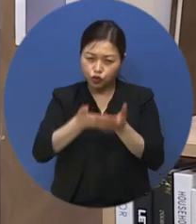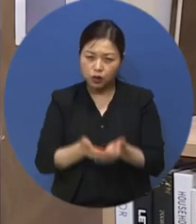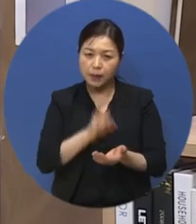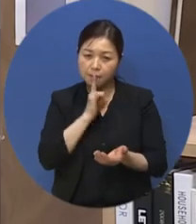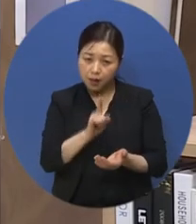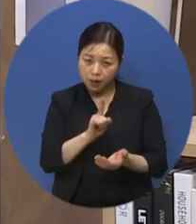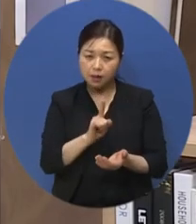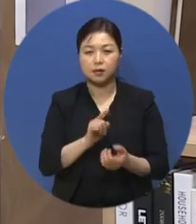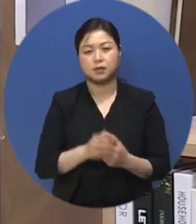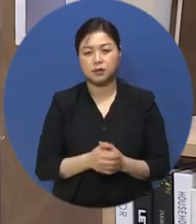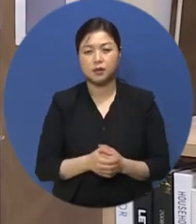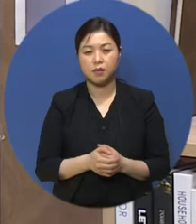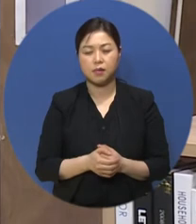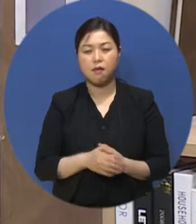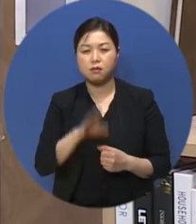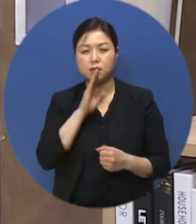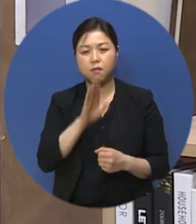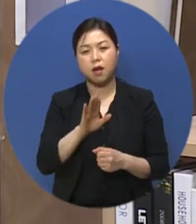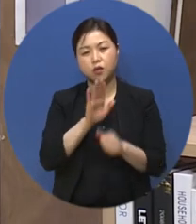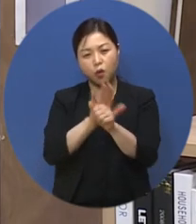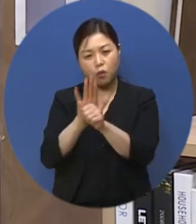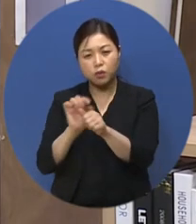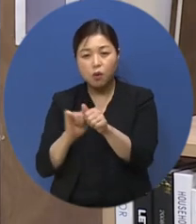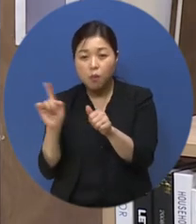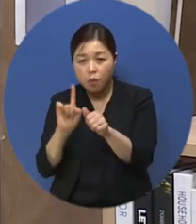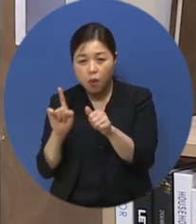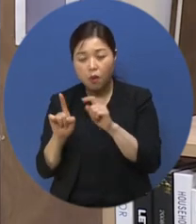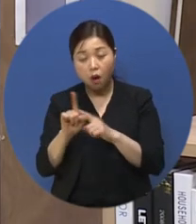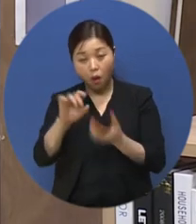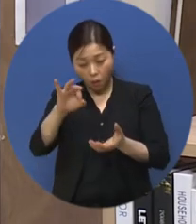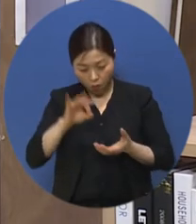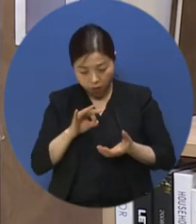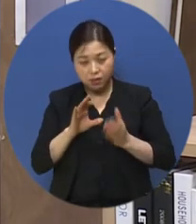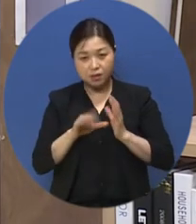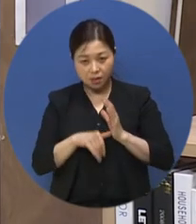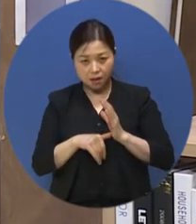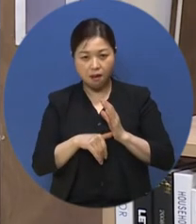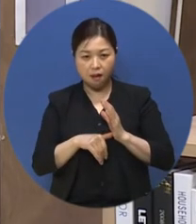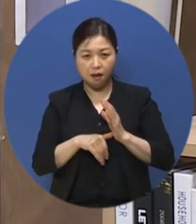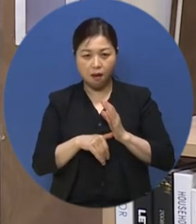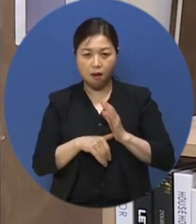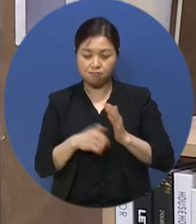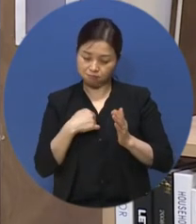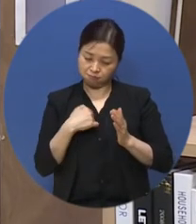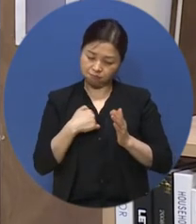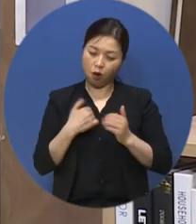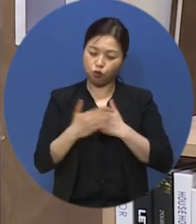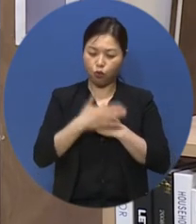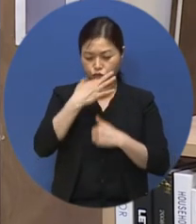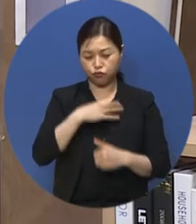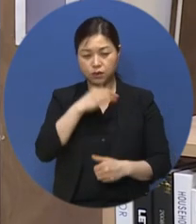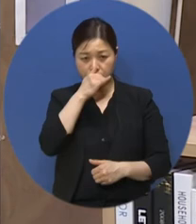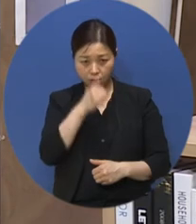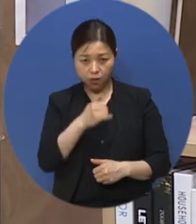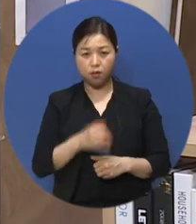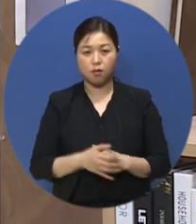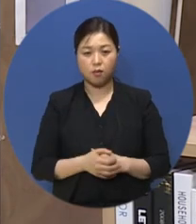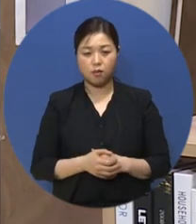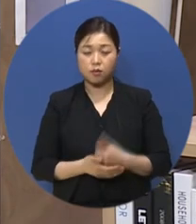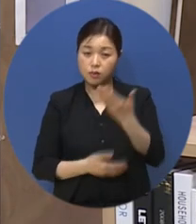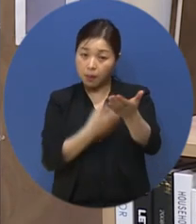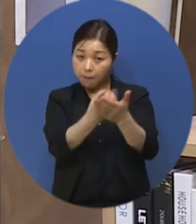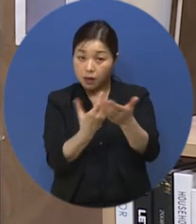사실상 정말 도움이 되는 거는 그 금전적으로 지원을 받았을 때 당사자 입장에서 굉장히 도움이 되거든요. 그래서 그 말씀하신